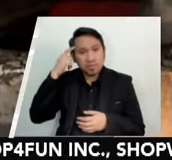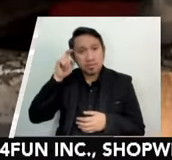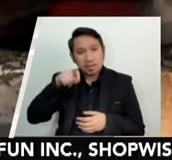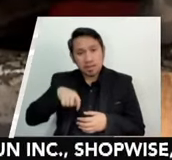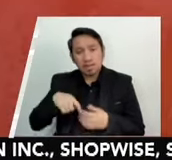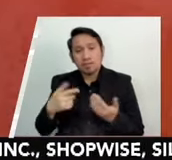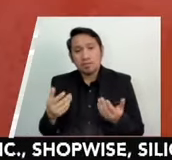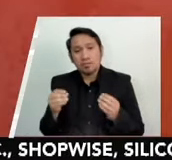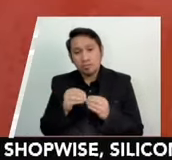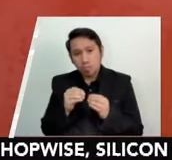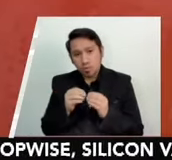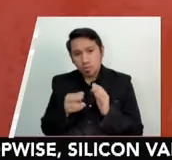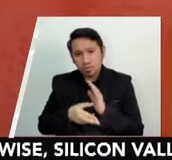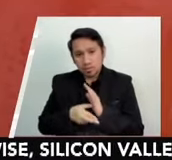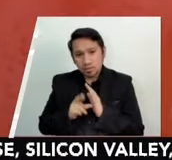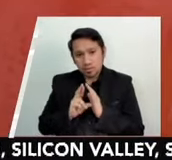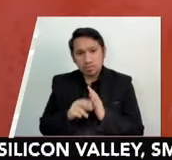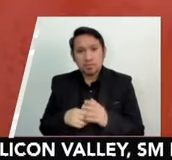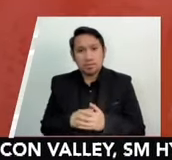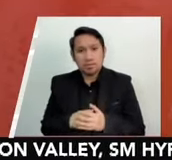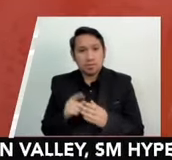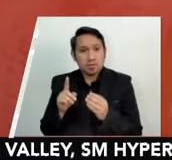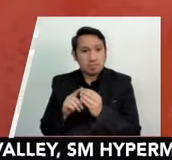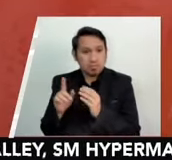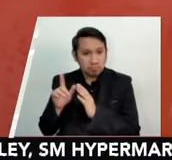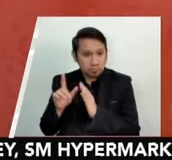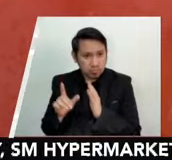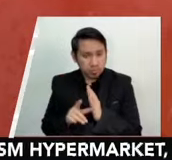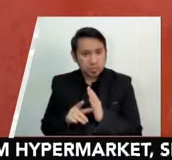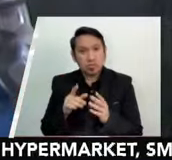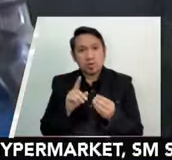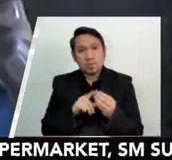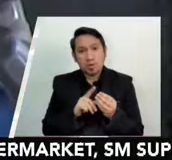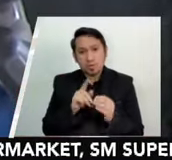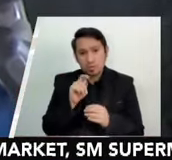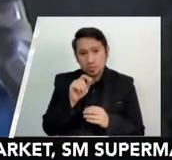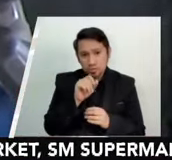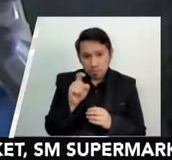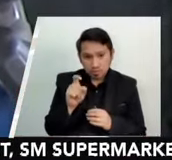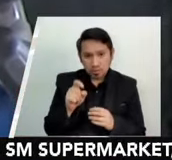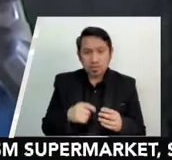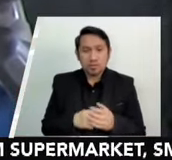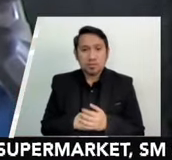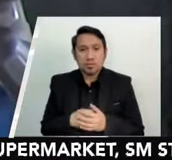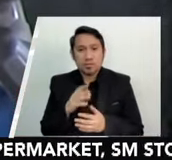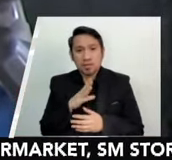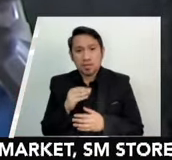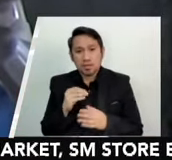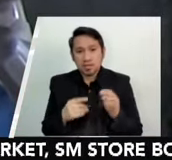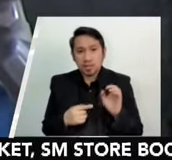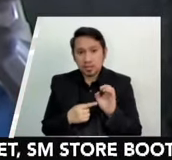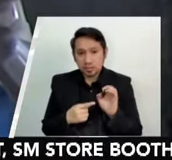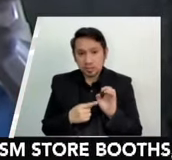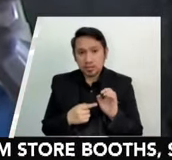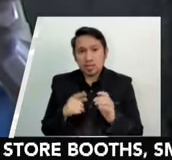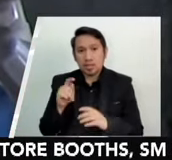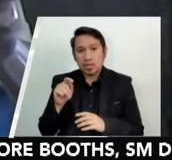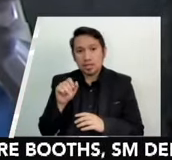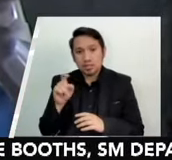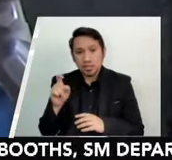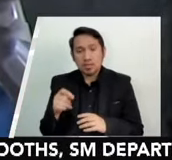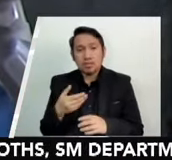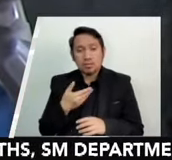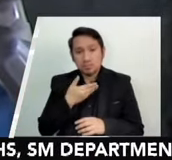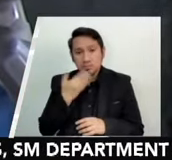usapin ng old regulation law, yung trend law, yung iba at saka yung isa-isak sa langis. Opo. Dahil napapanahon na tanggalin yung masyadong